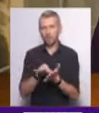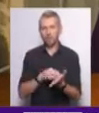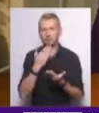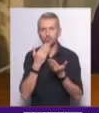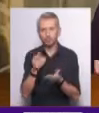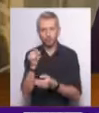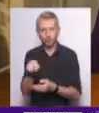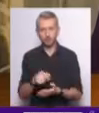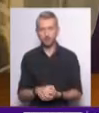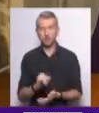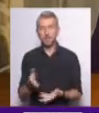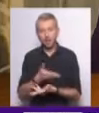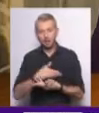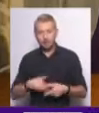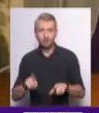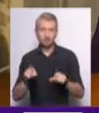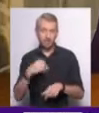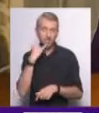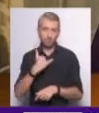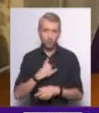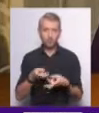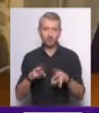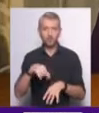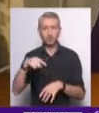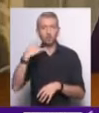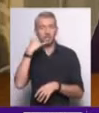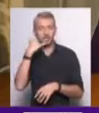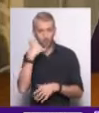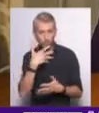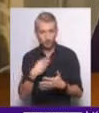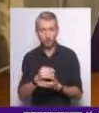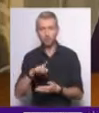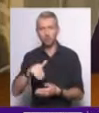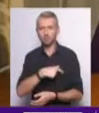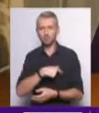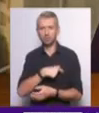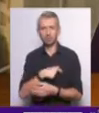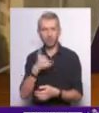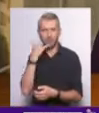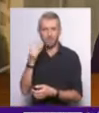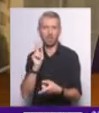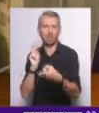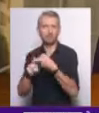і туди. Ну і нам, звичайно, телефонуйте, залишайте номери телефонів редактору, щоб потім депутат міг з вами скоординуватися.